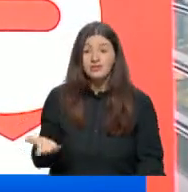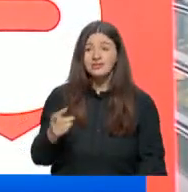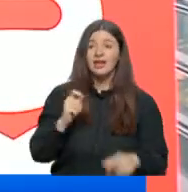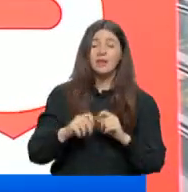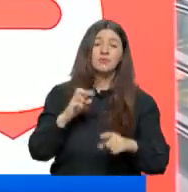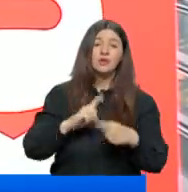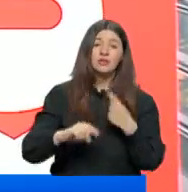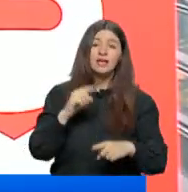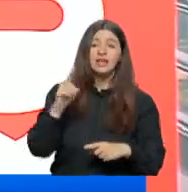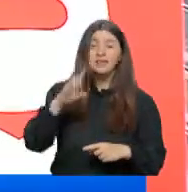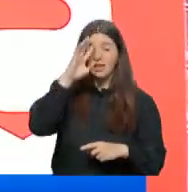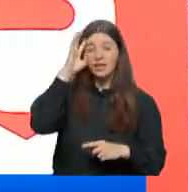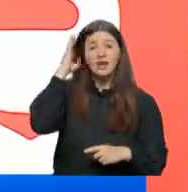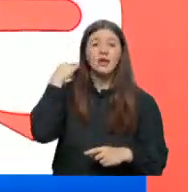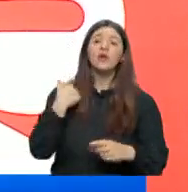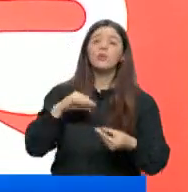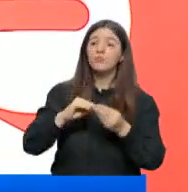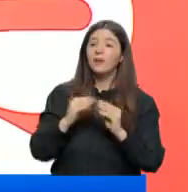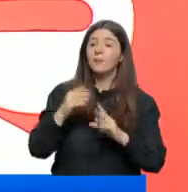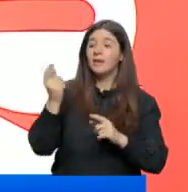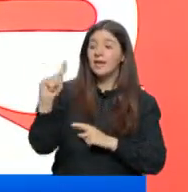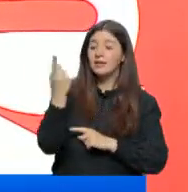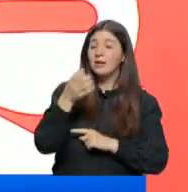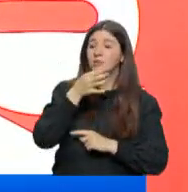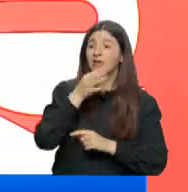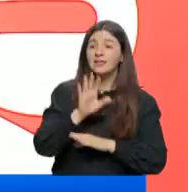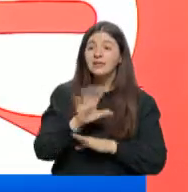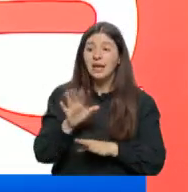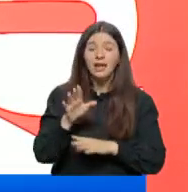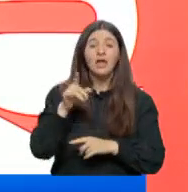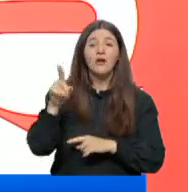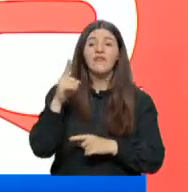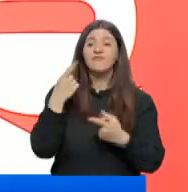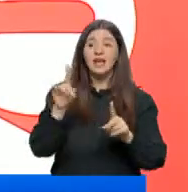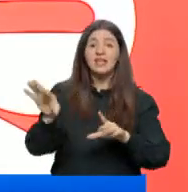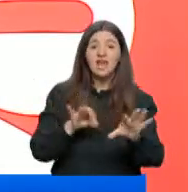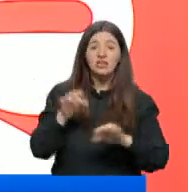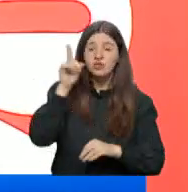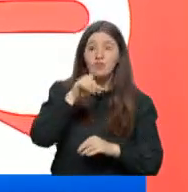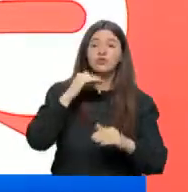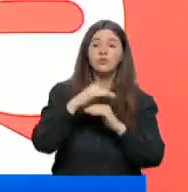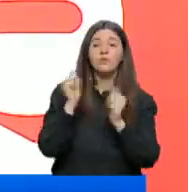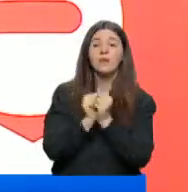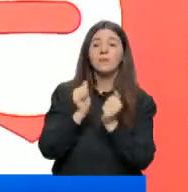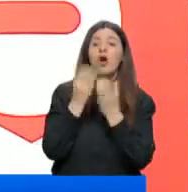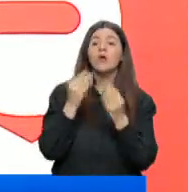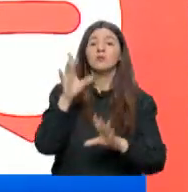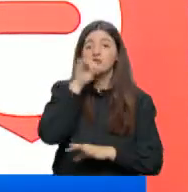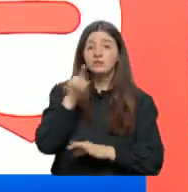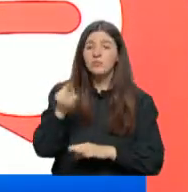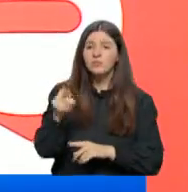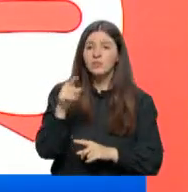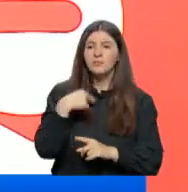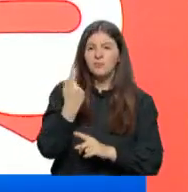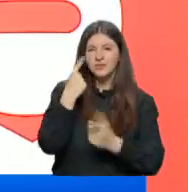ekonomi politikalarındaki sorun iktidarın beceriksizliği değil. İktidarın farklı tercihleri, halktan yana olmayan tercihleri. Bunun en